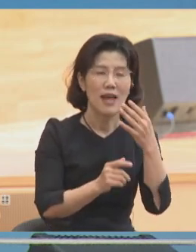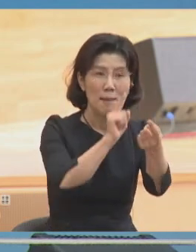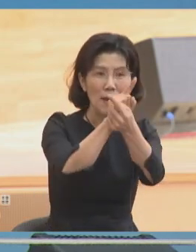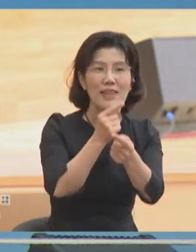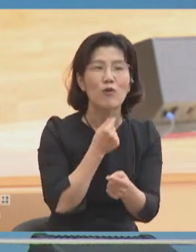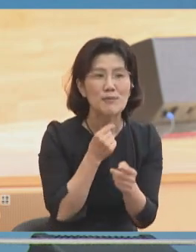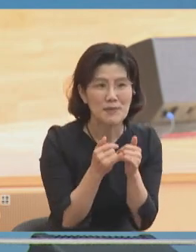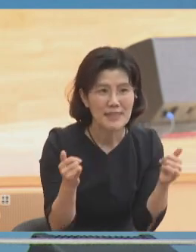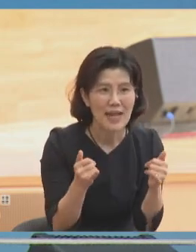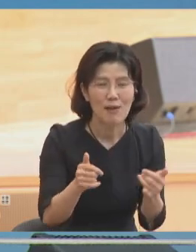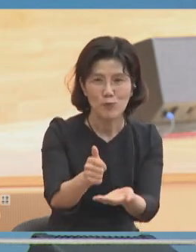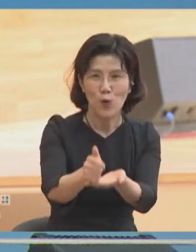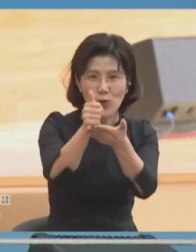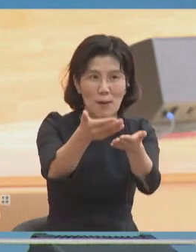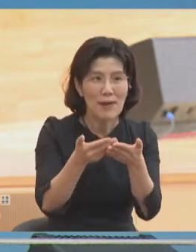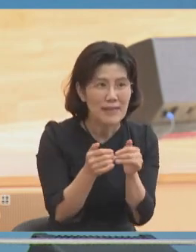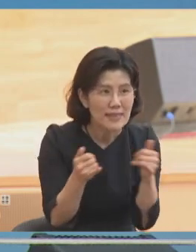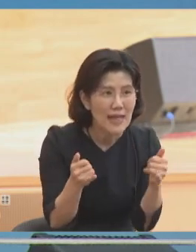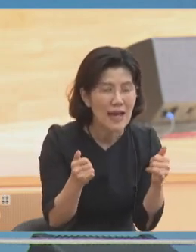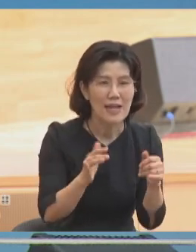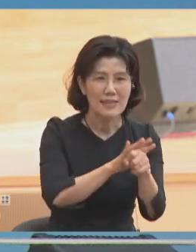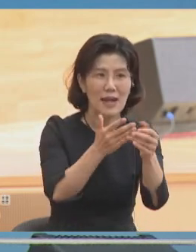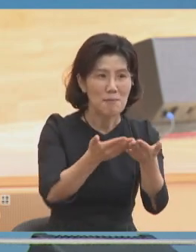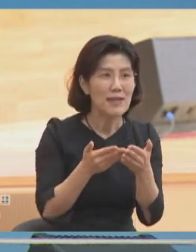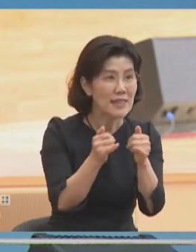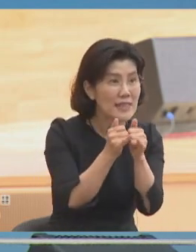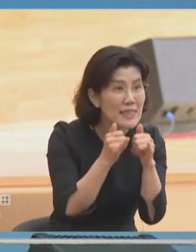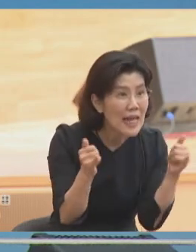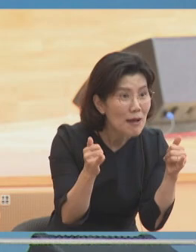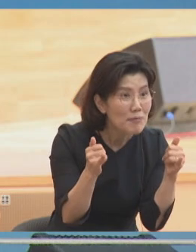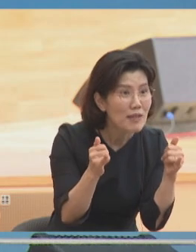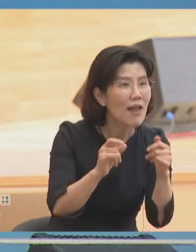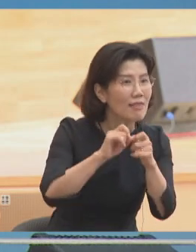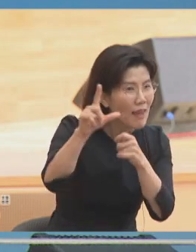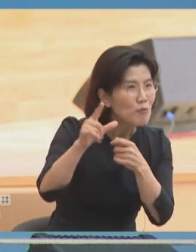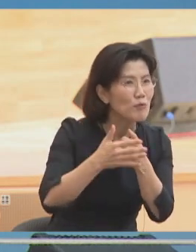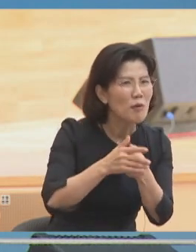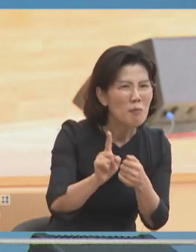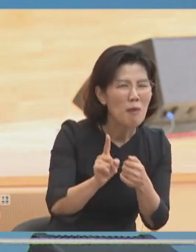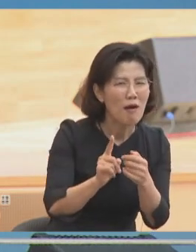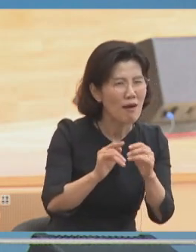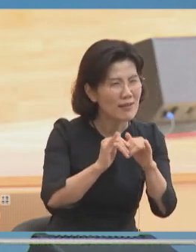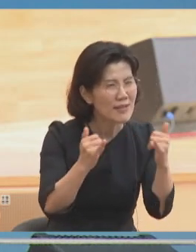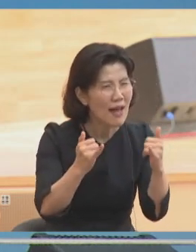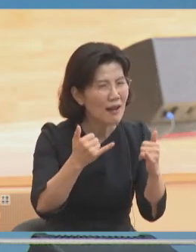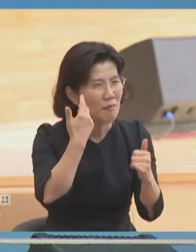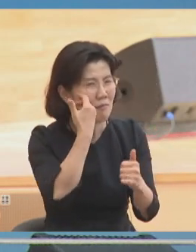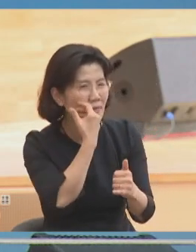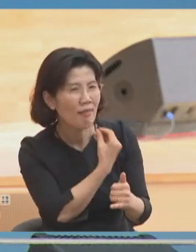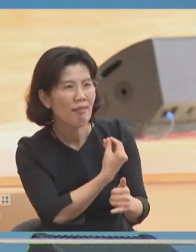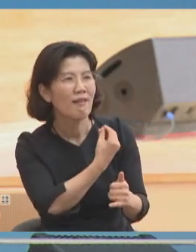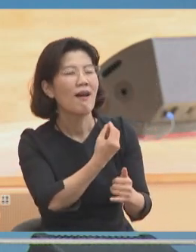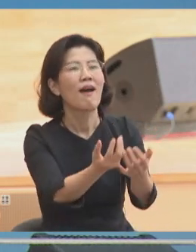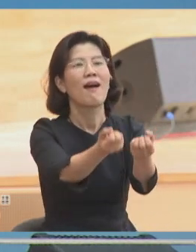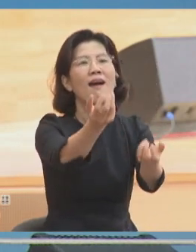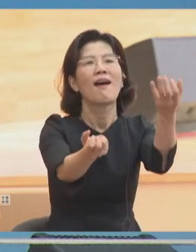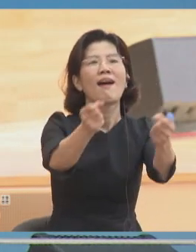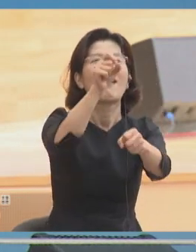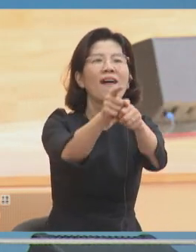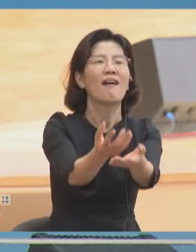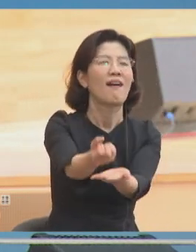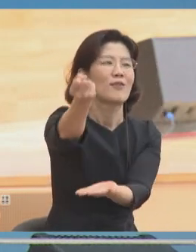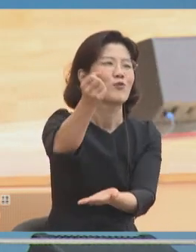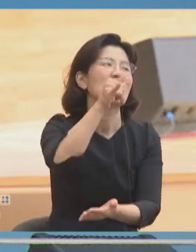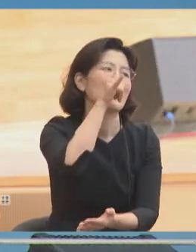싶은 사람 존경을 받는 사람 사랑을 받는 사람들은요 뭔가 사람을 끄는 매력적인 성품을 가지고 있다고